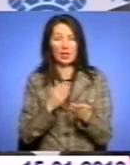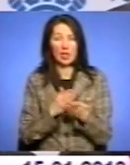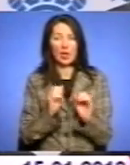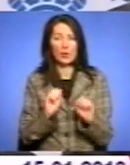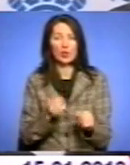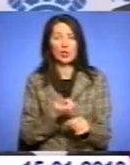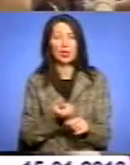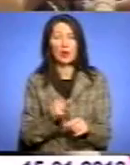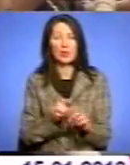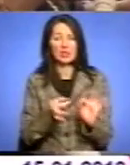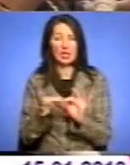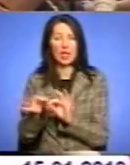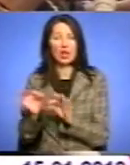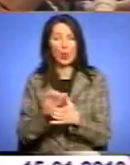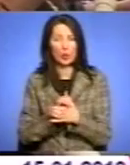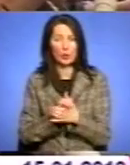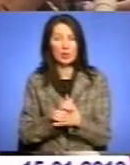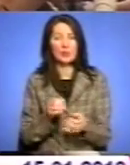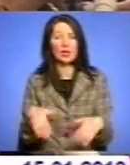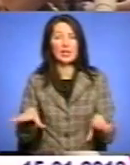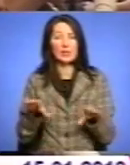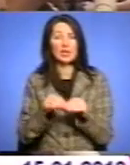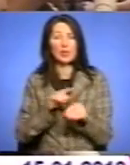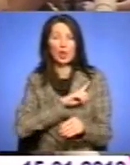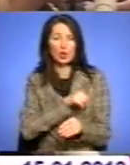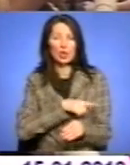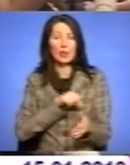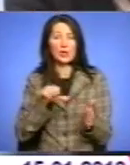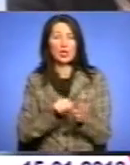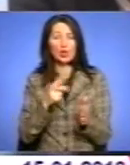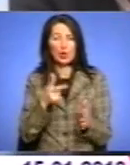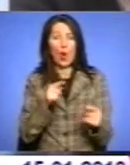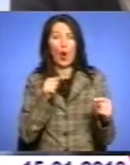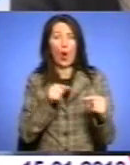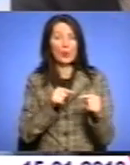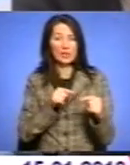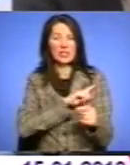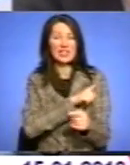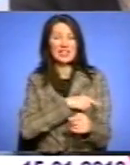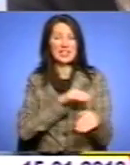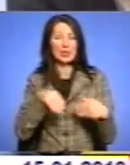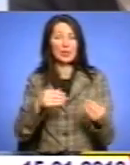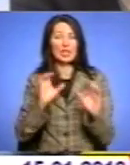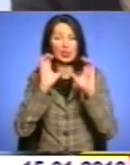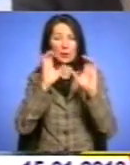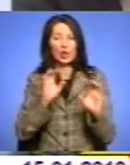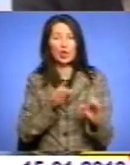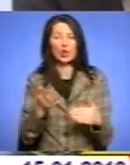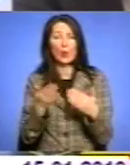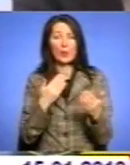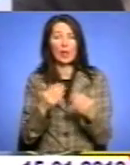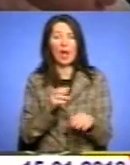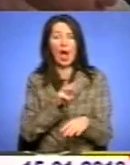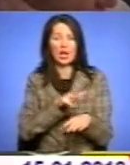детальніше ознайомитись. Спільними зусиллями представники 3 опозиційних сил подали законопроект, що стосується кримінальної відповідальності